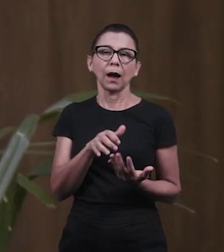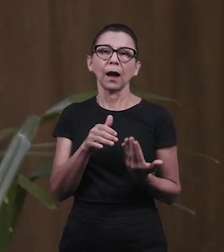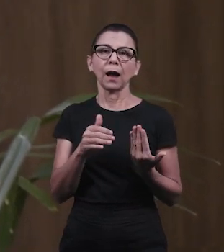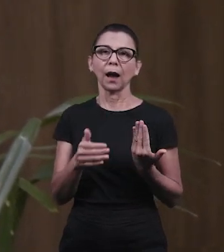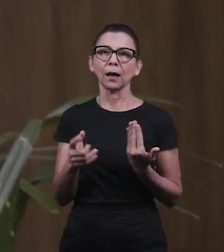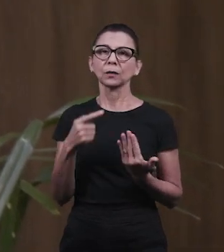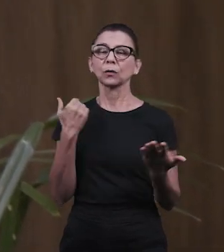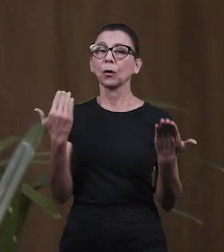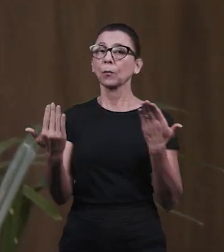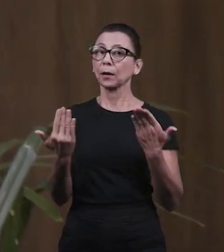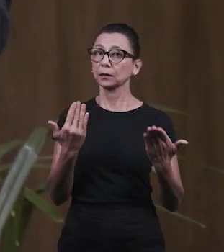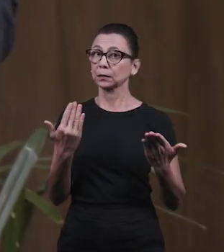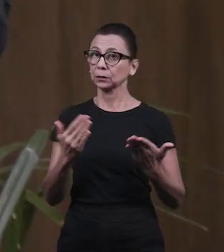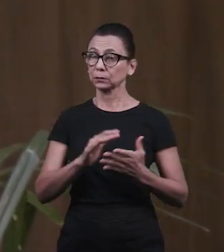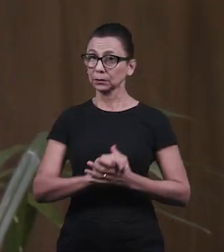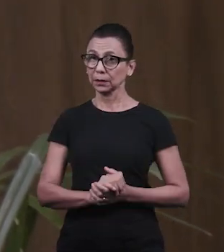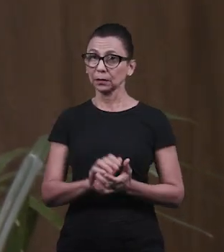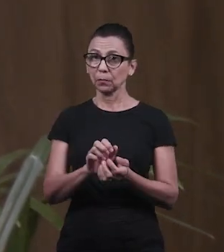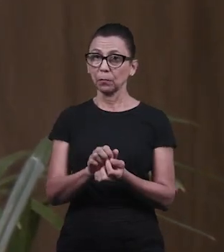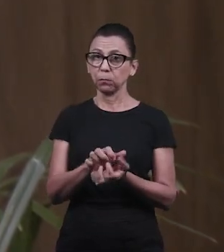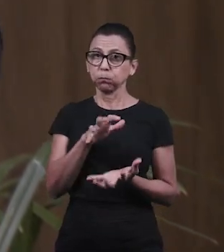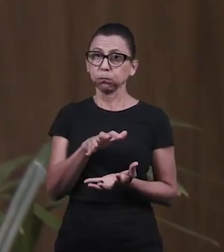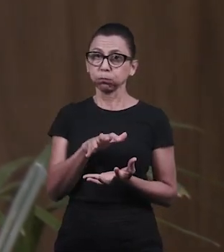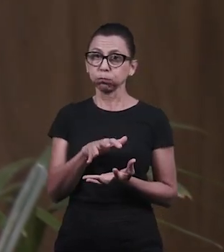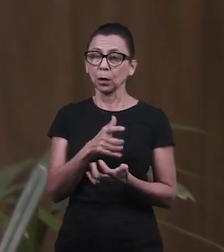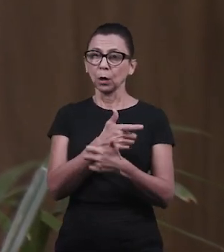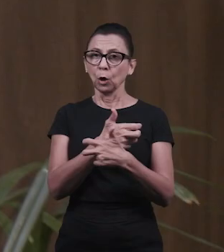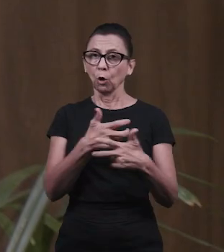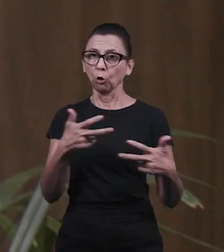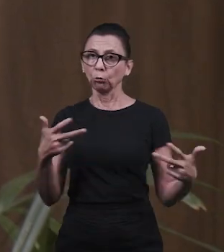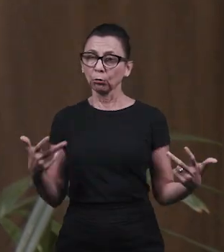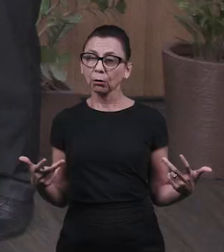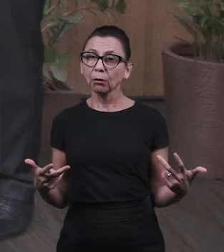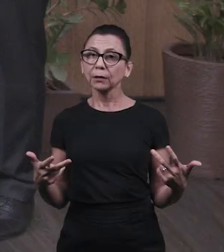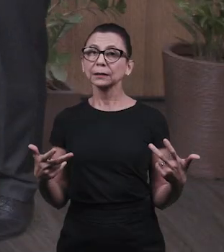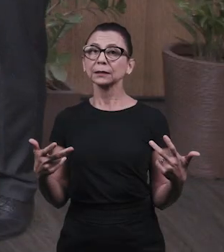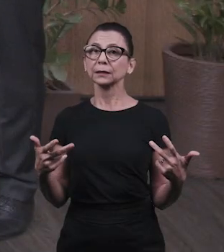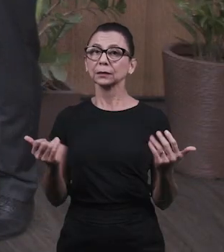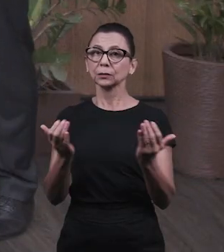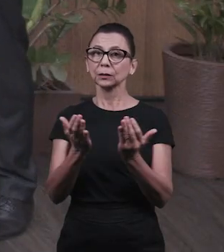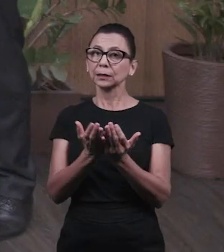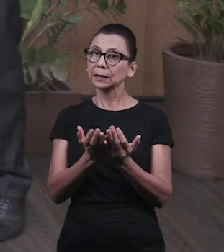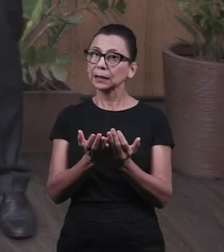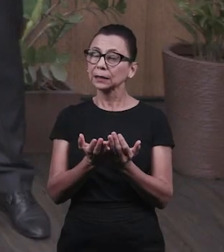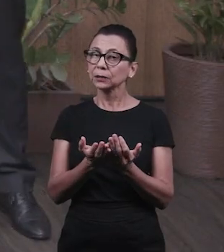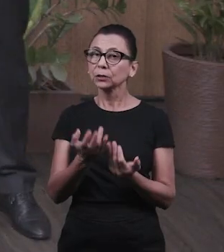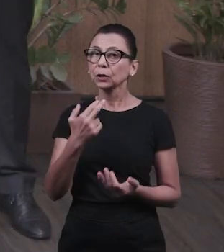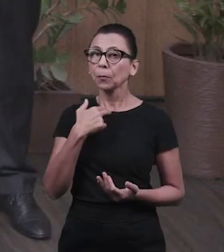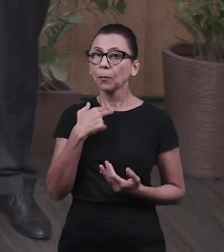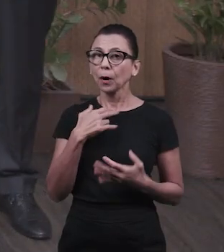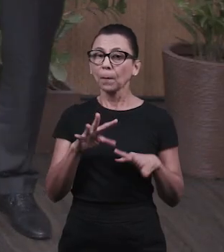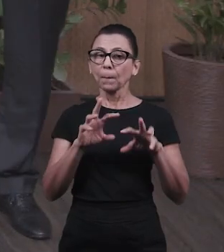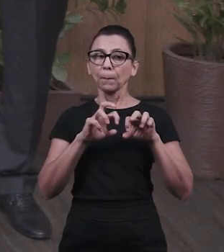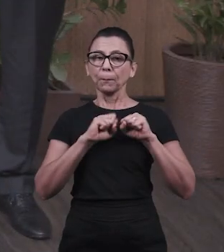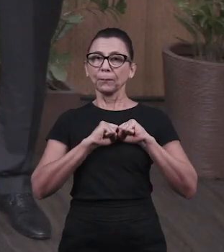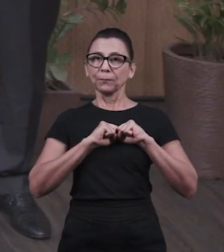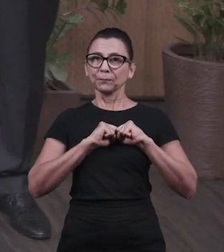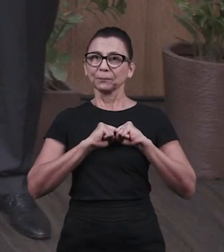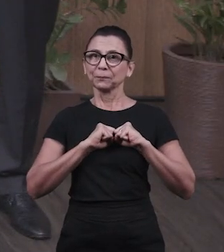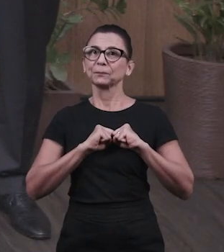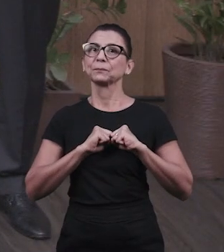раз говорит то, что не должно войти в сердце верующего человека, в среду церкви.